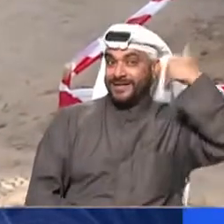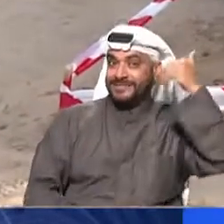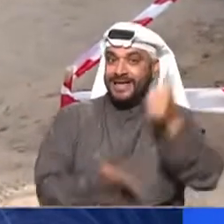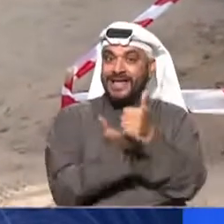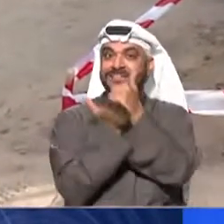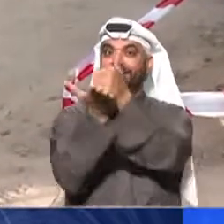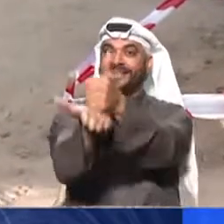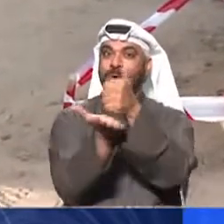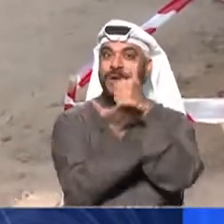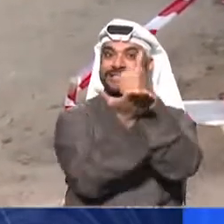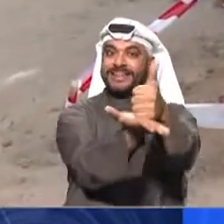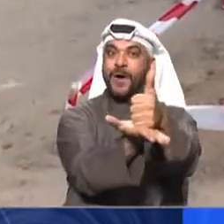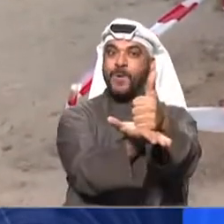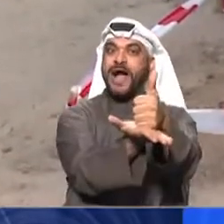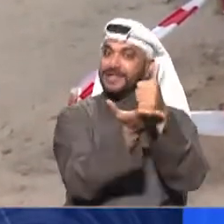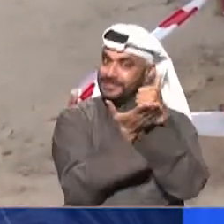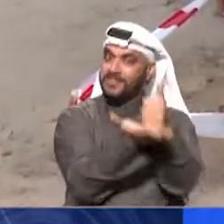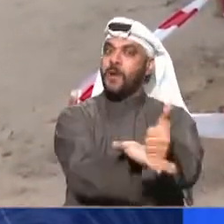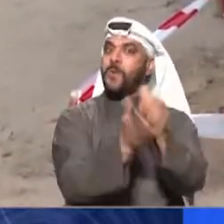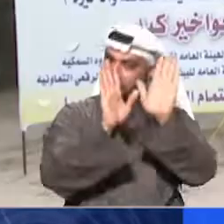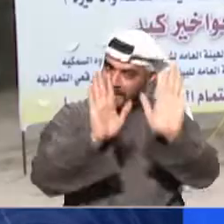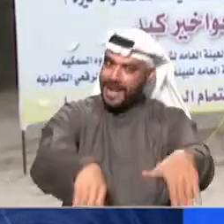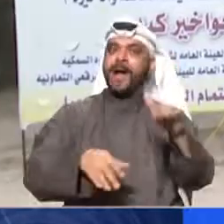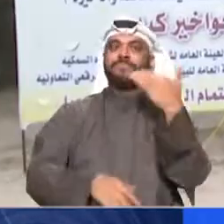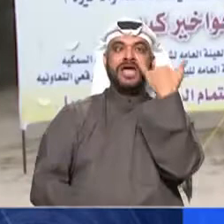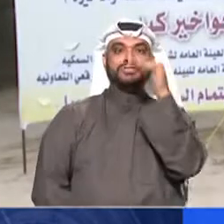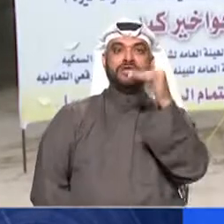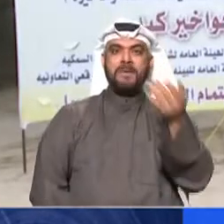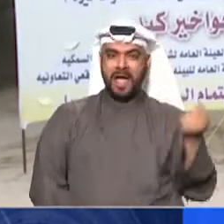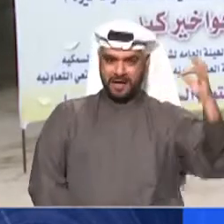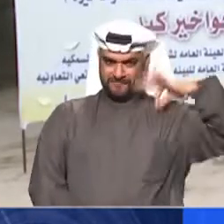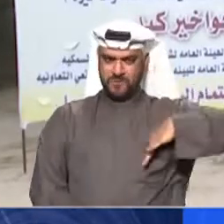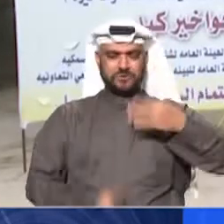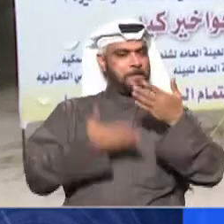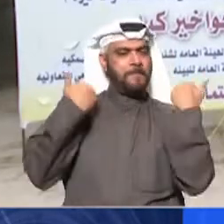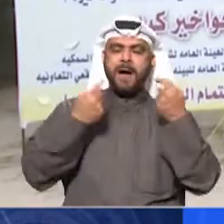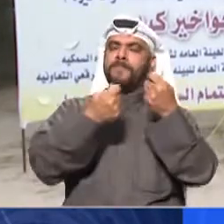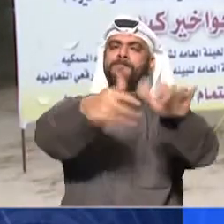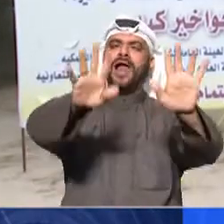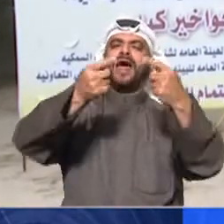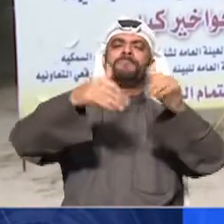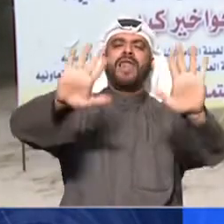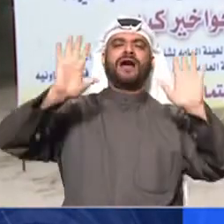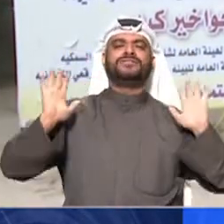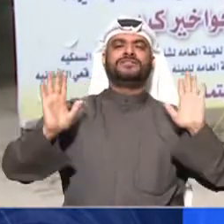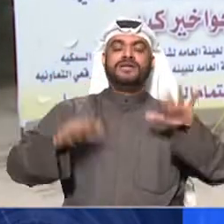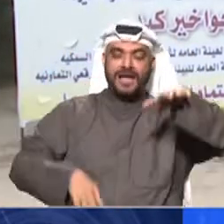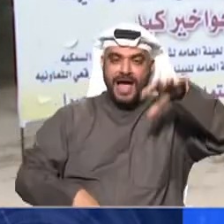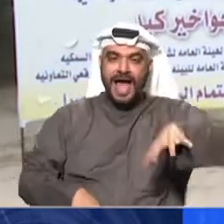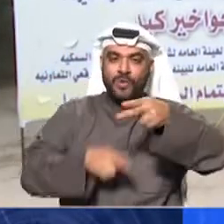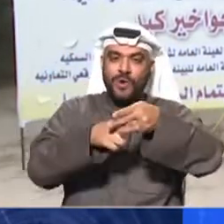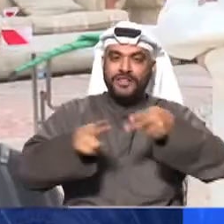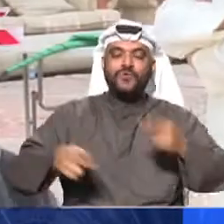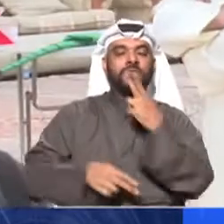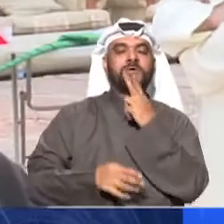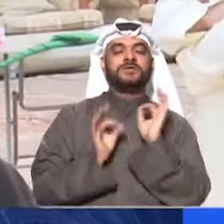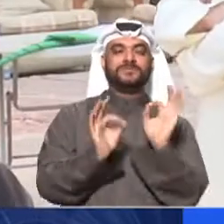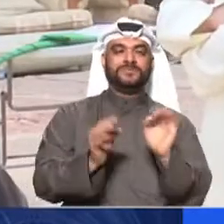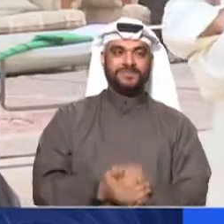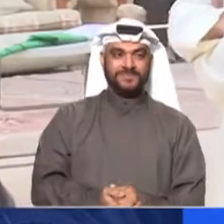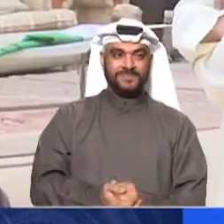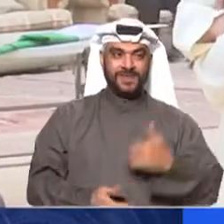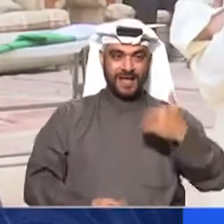مجهوداتهم الشخصية تطوعوا بدون مطالبات في أي شيء، تطوعوا، هذه ديرتكم وأنتم اللي تعيشون فيها. إحنا